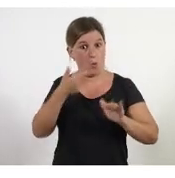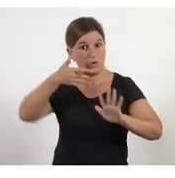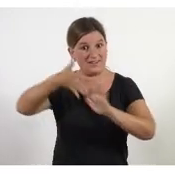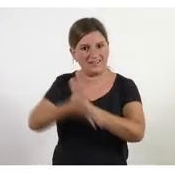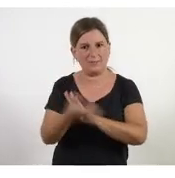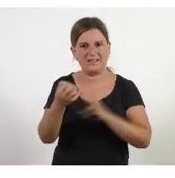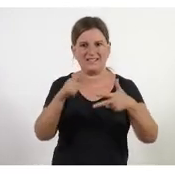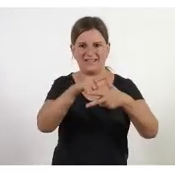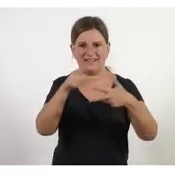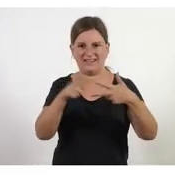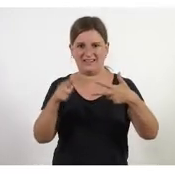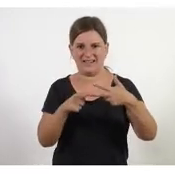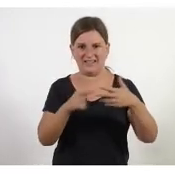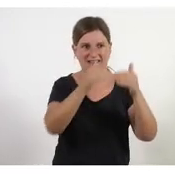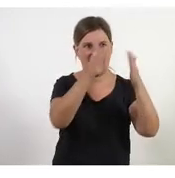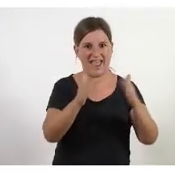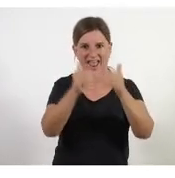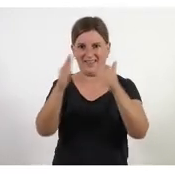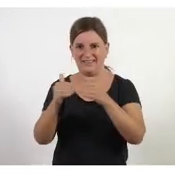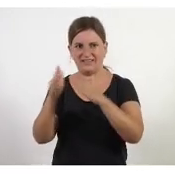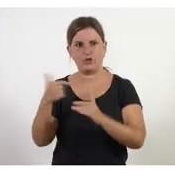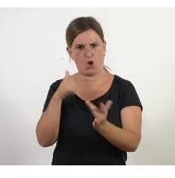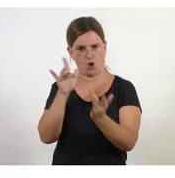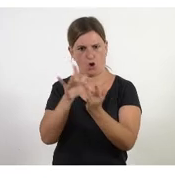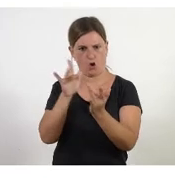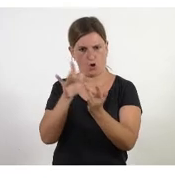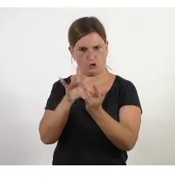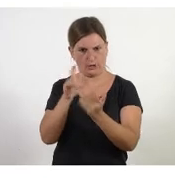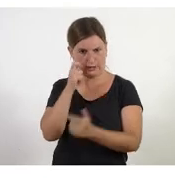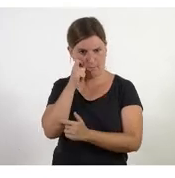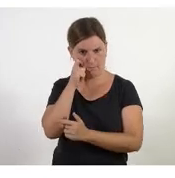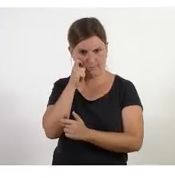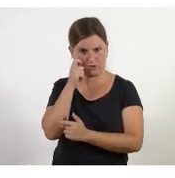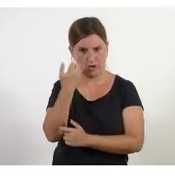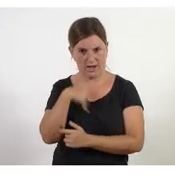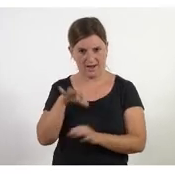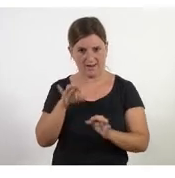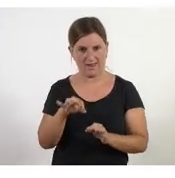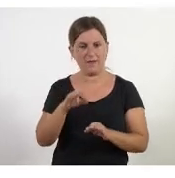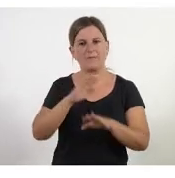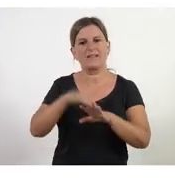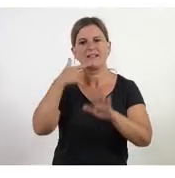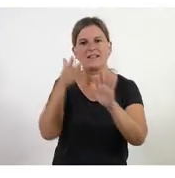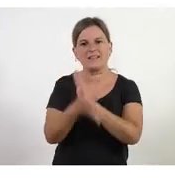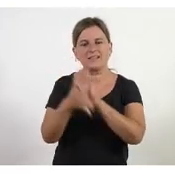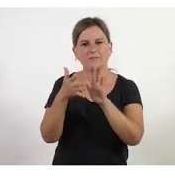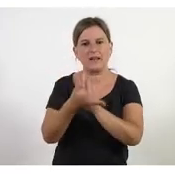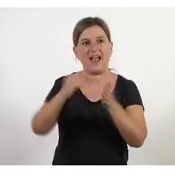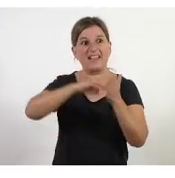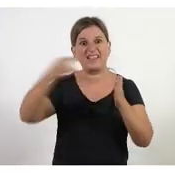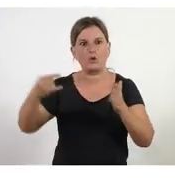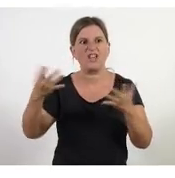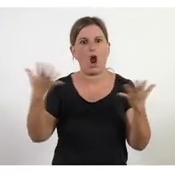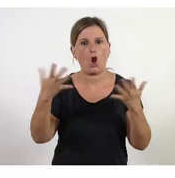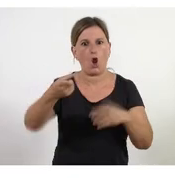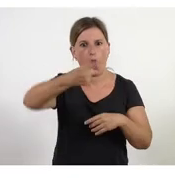tres entitats amb les que he parlat personalment i veure com la tecnologia els ha